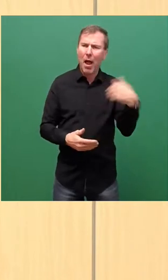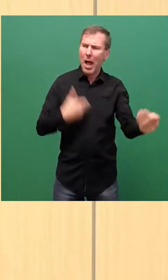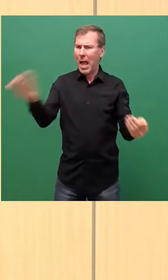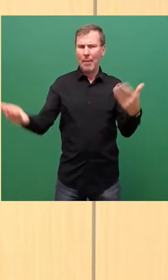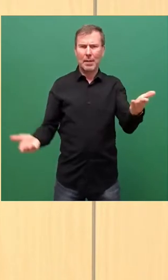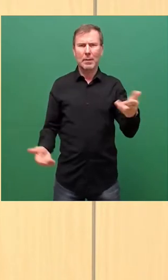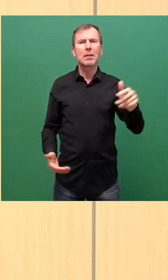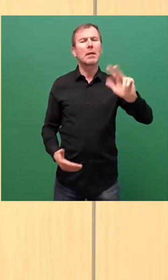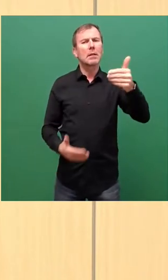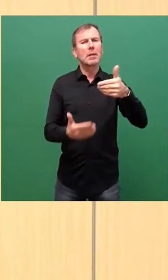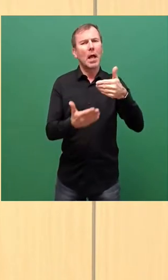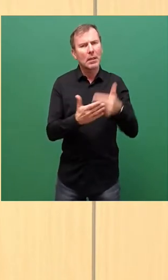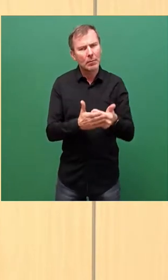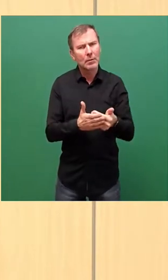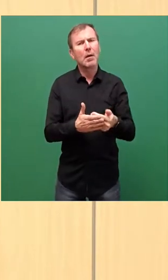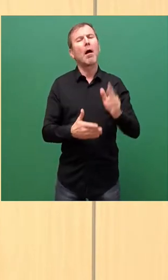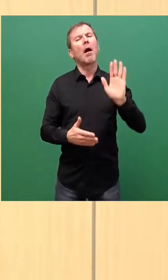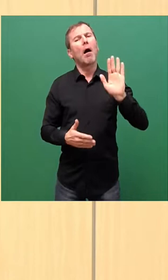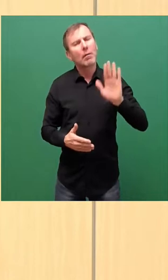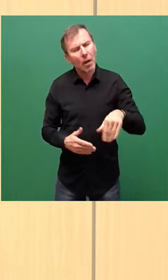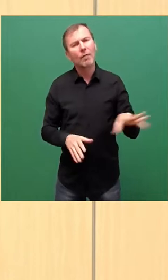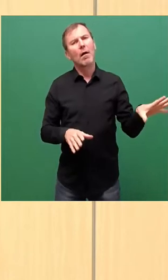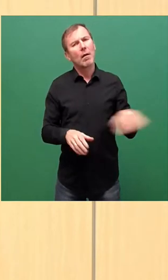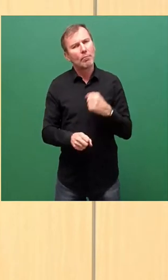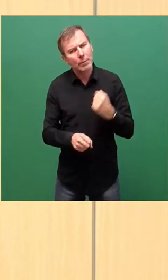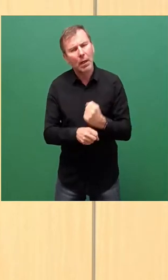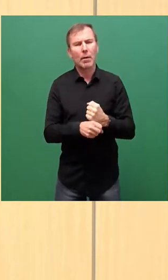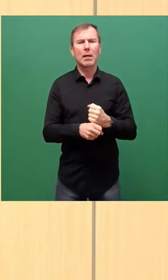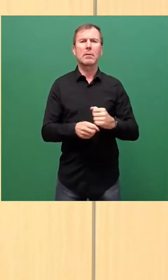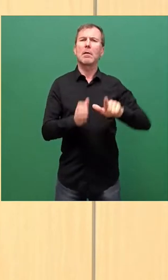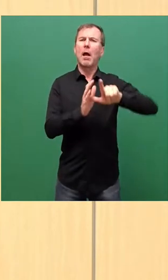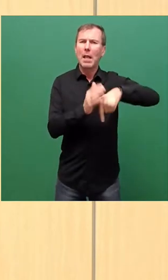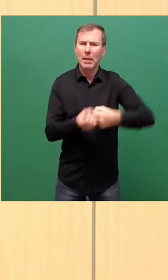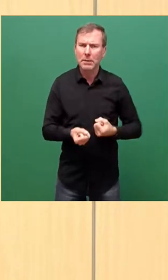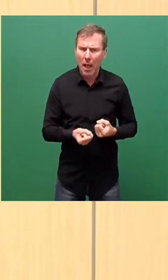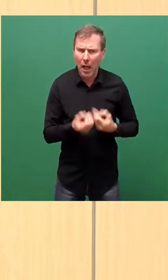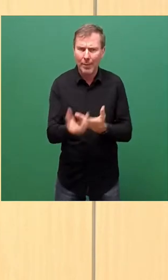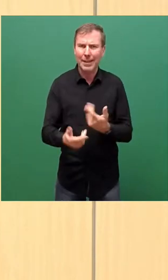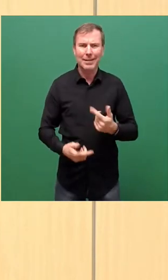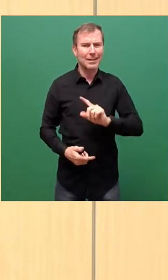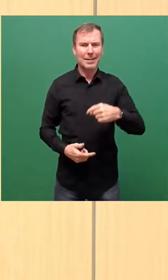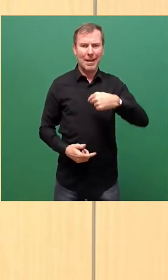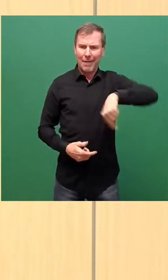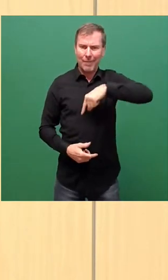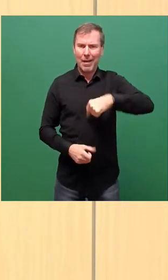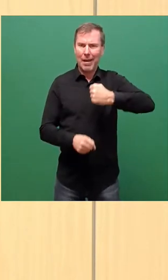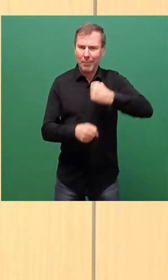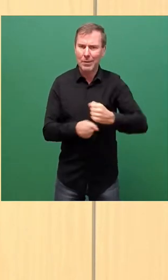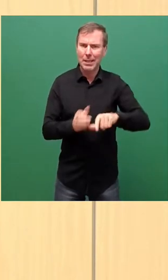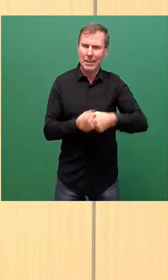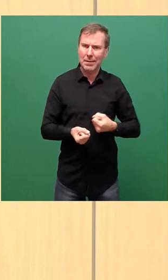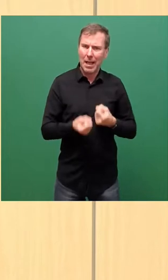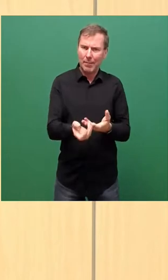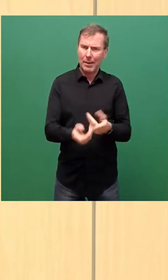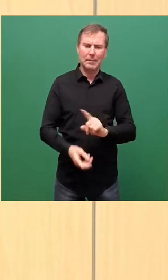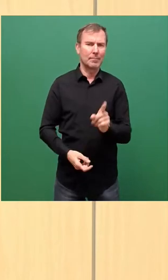Markt mitarbeiten, dürfen dort Leistungen erbringen und nicht wir müssen diese Leistungen erbringen, sondern wir stellen nur